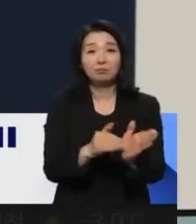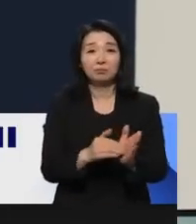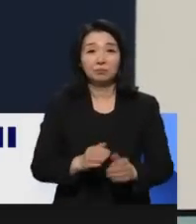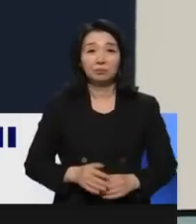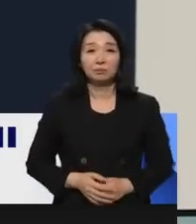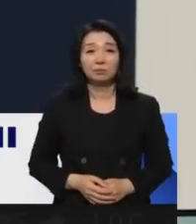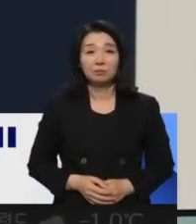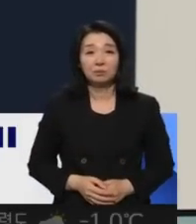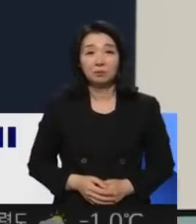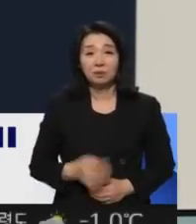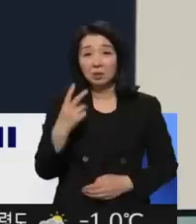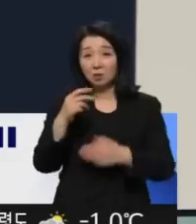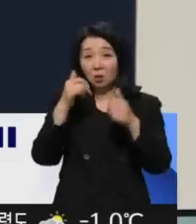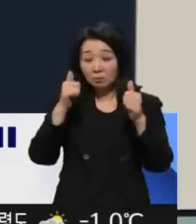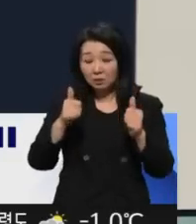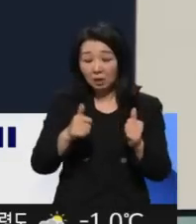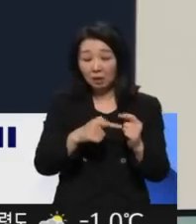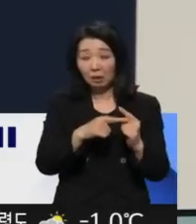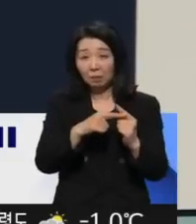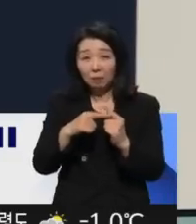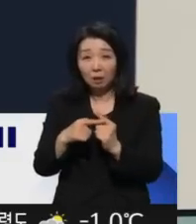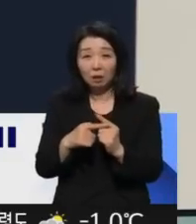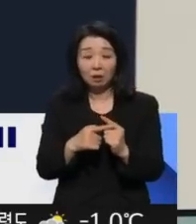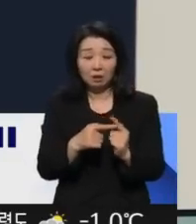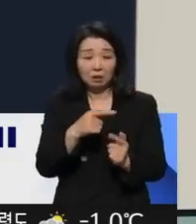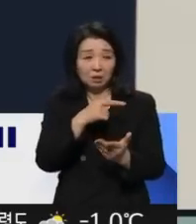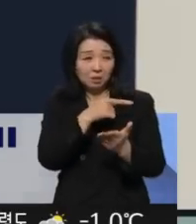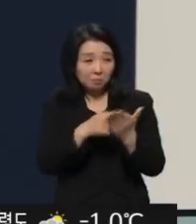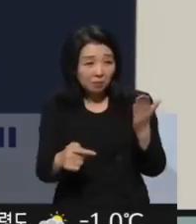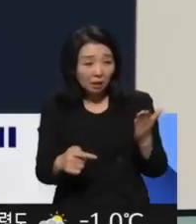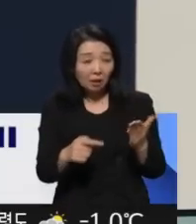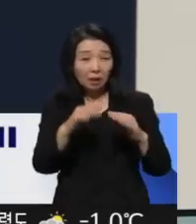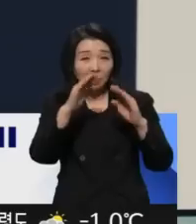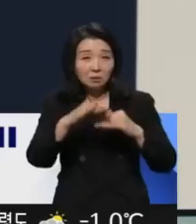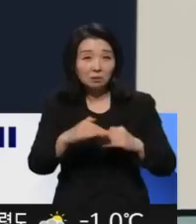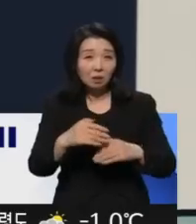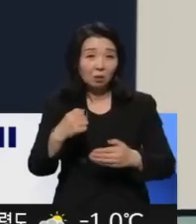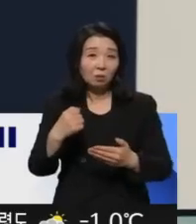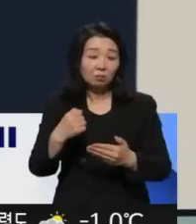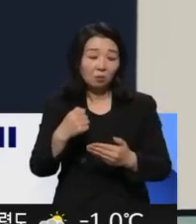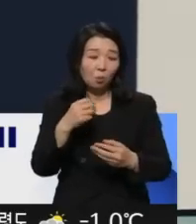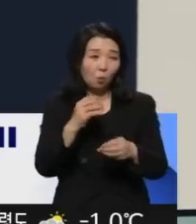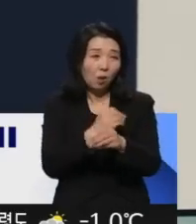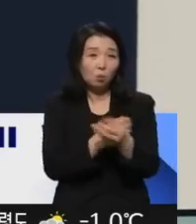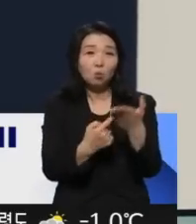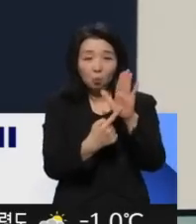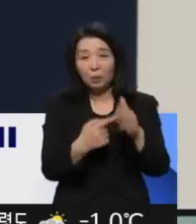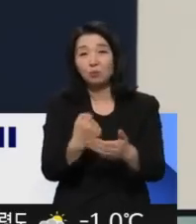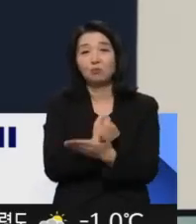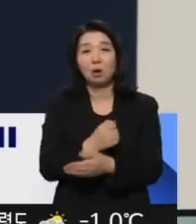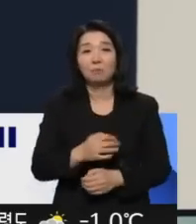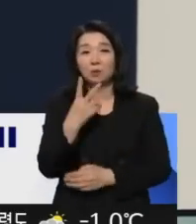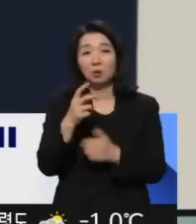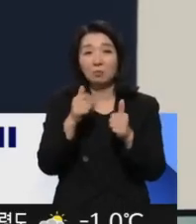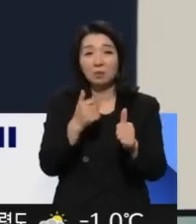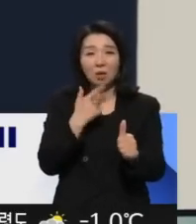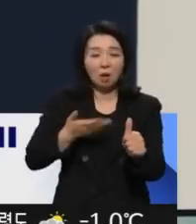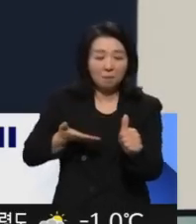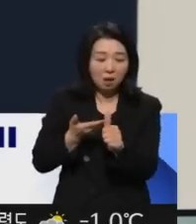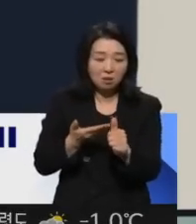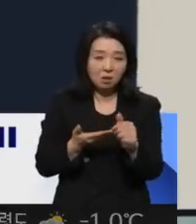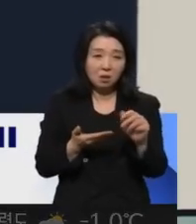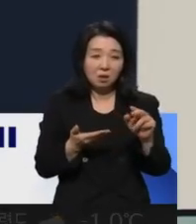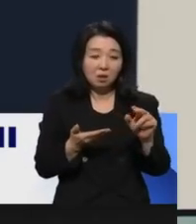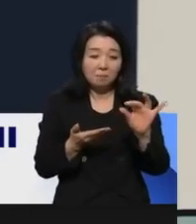강조하기도 했는데요. 검찰의 일방적인 피의 사실 왜곡 공표에 유감을 표하기도 했습니다. 검찰은 협박을 통해 100억